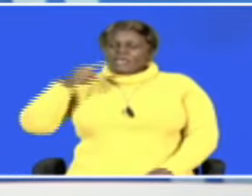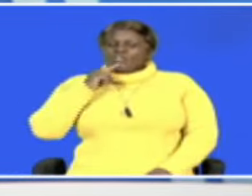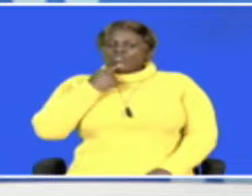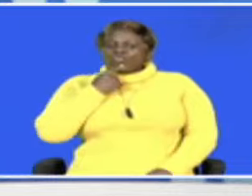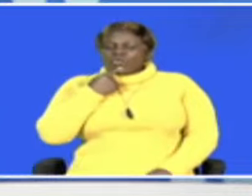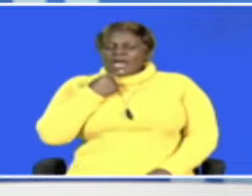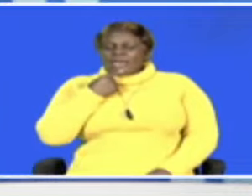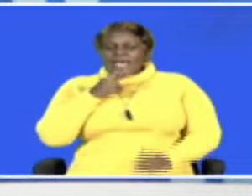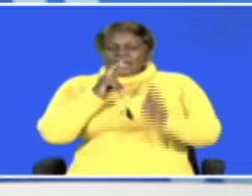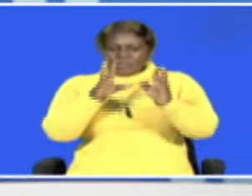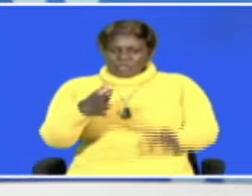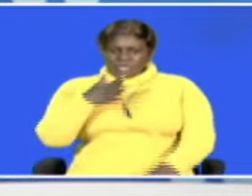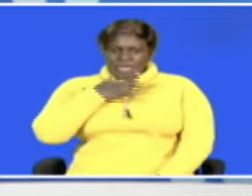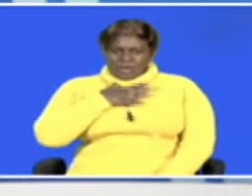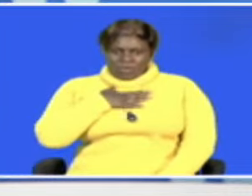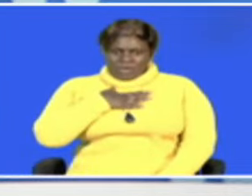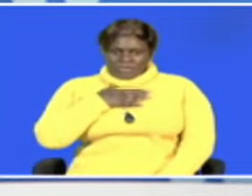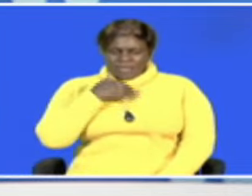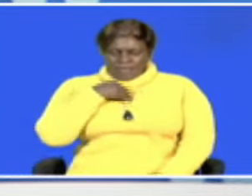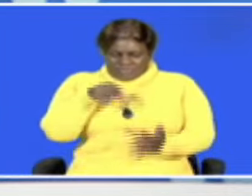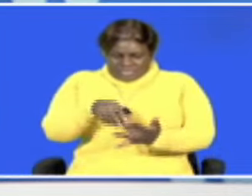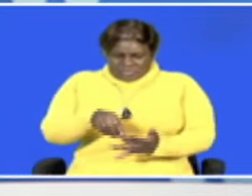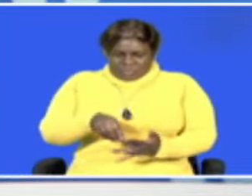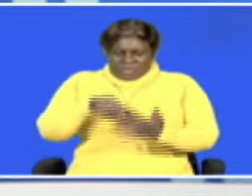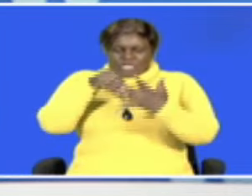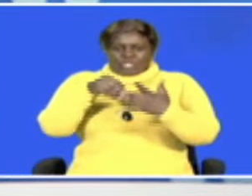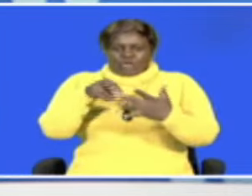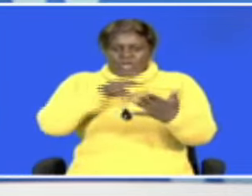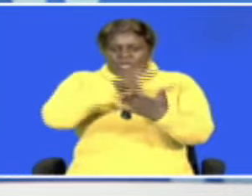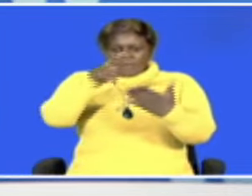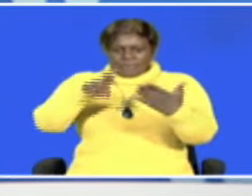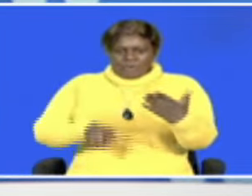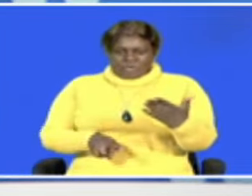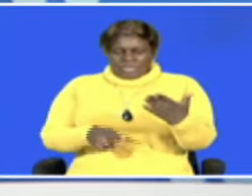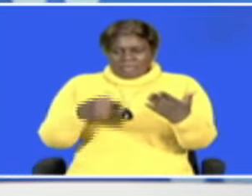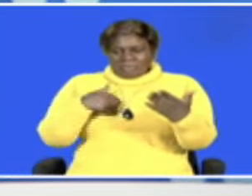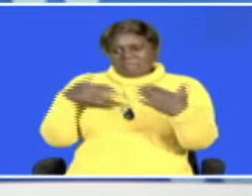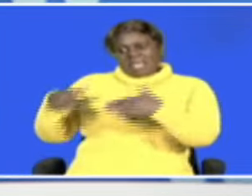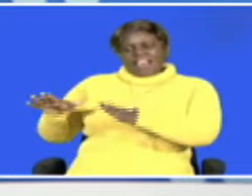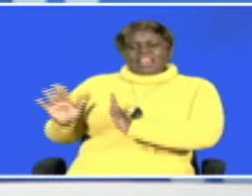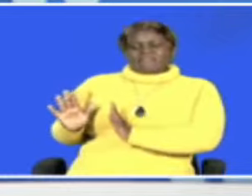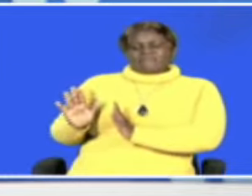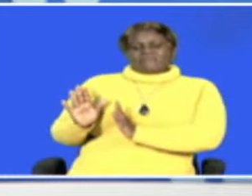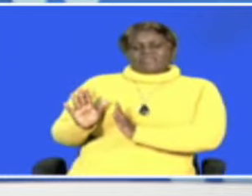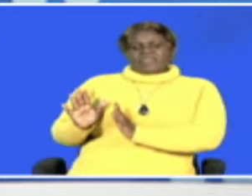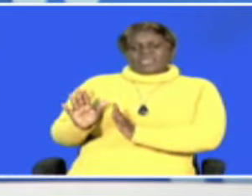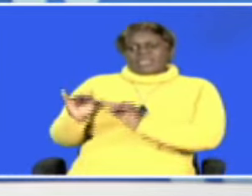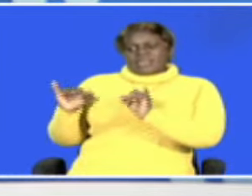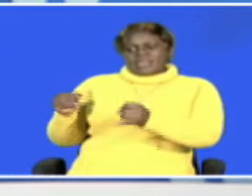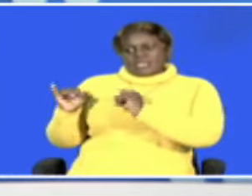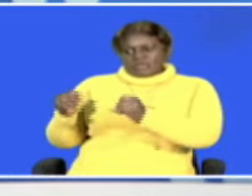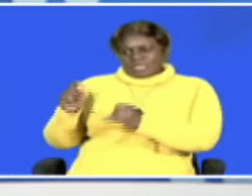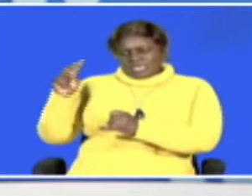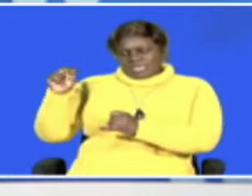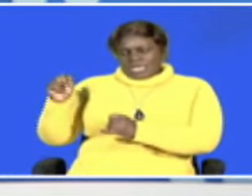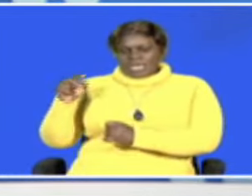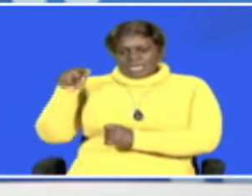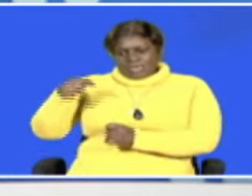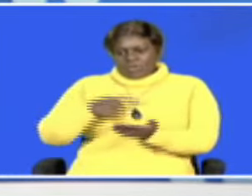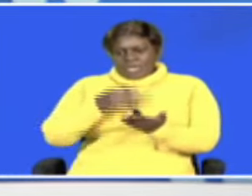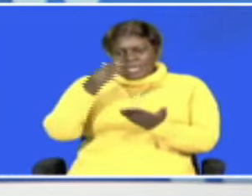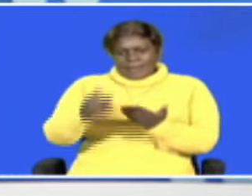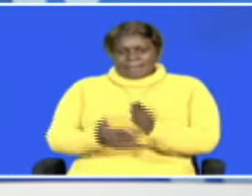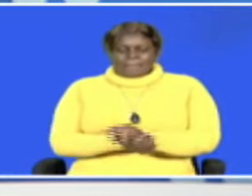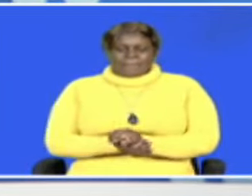Mwanahabari Catherine Imurage ametuandalia makala yafuatayo, mtazamaji, makala ambayo nitakuwa na kuacha nayo kwenye taarifa zetu za KTN le